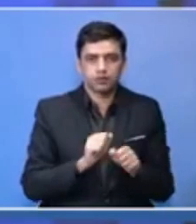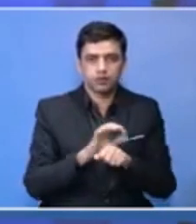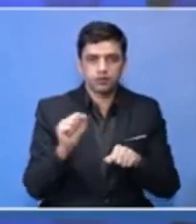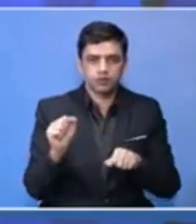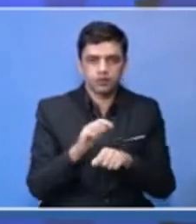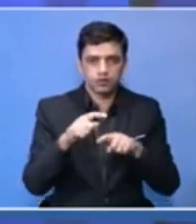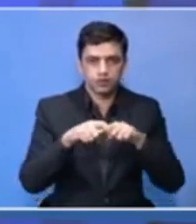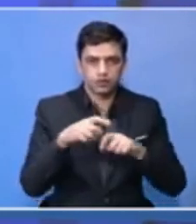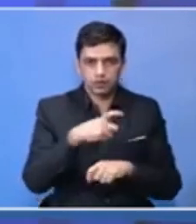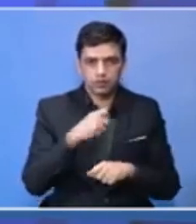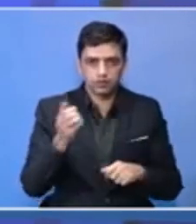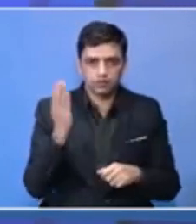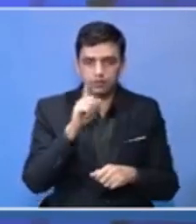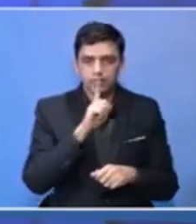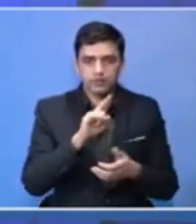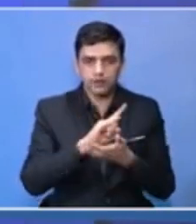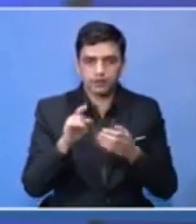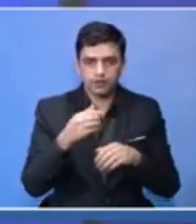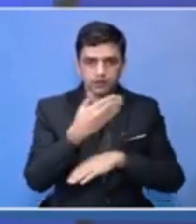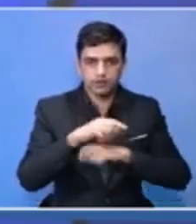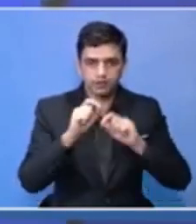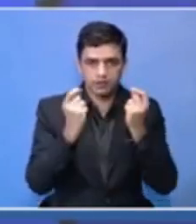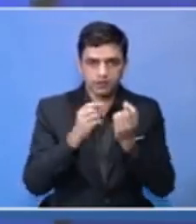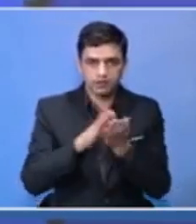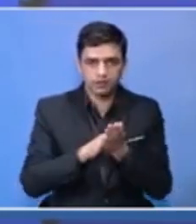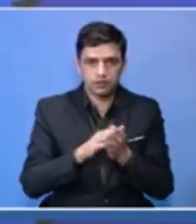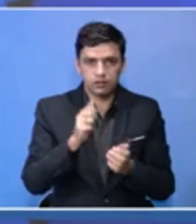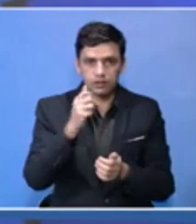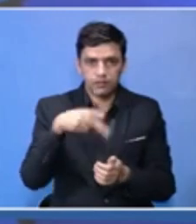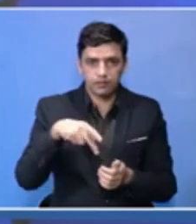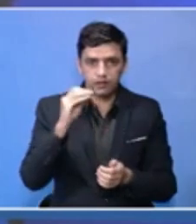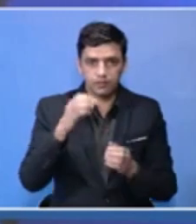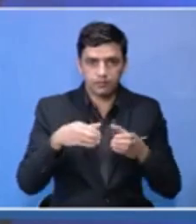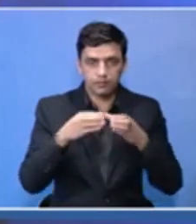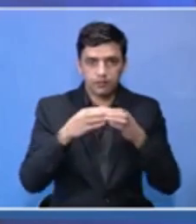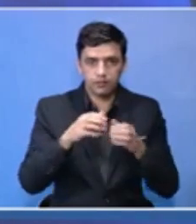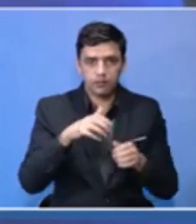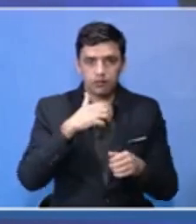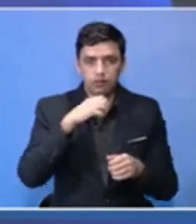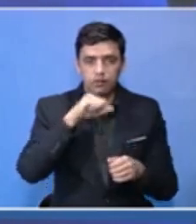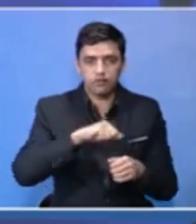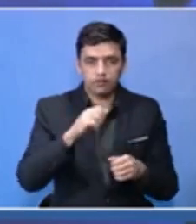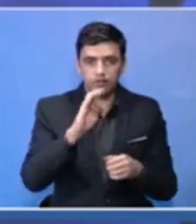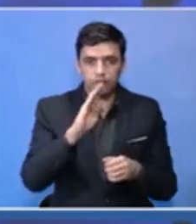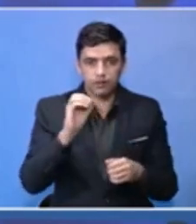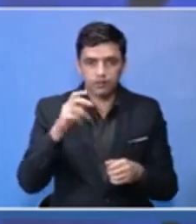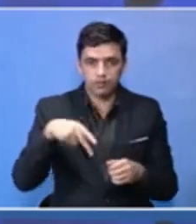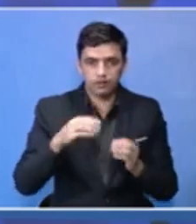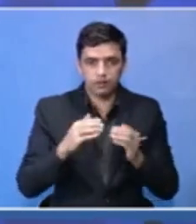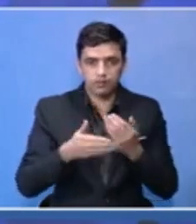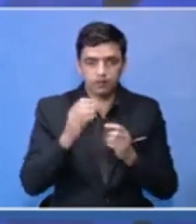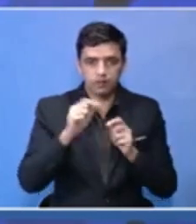कोरोना संक्रमण नियन्त्रणको लागि गत वर्ष झापाको सीमा क्षेत्रमा राखिएको सशस्त्र प्रहरी बलको अस्थायी बोर्डर आउटपोस्टको पक्की